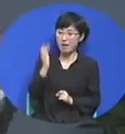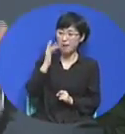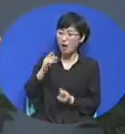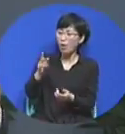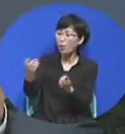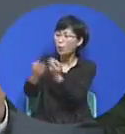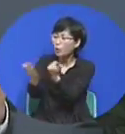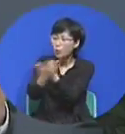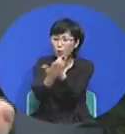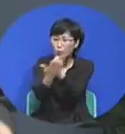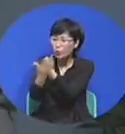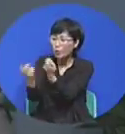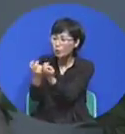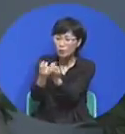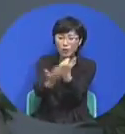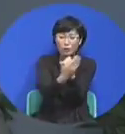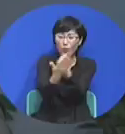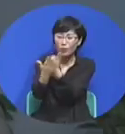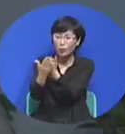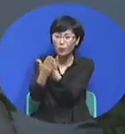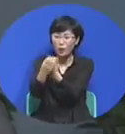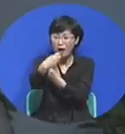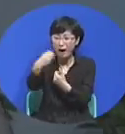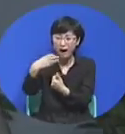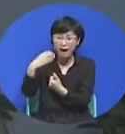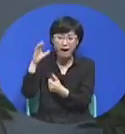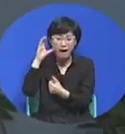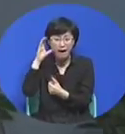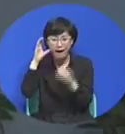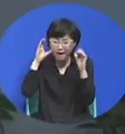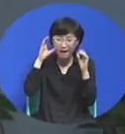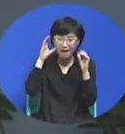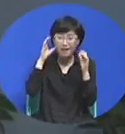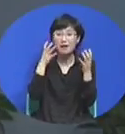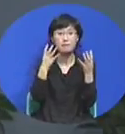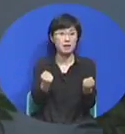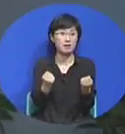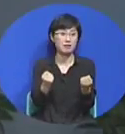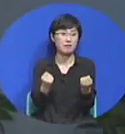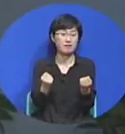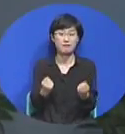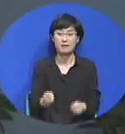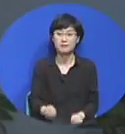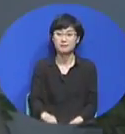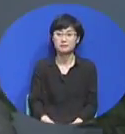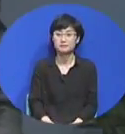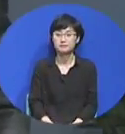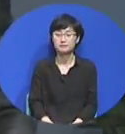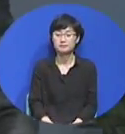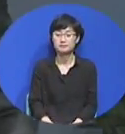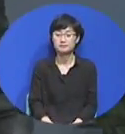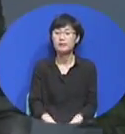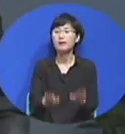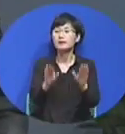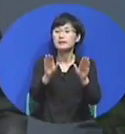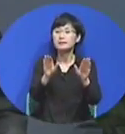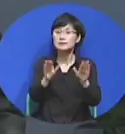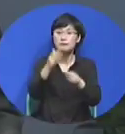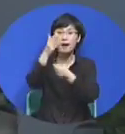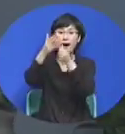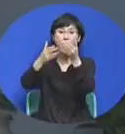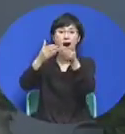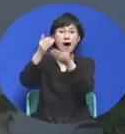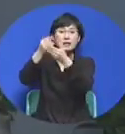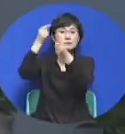듣거나 하거나 이렇게 합니다. There are many times when we're faced with problems, we get taken aback, we listen to the words of other people and their instructions. 이게 지금 하나님의